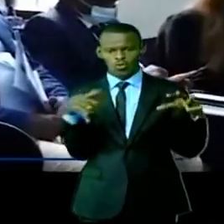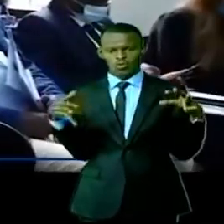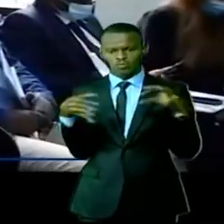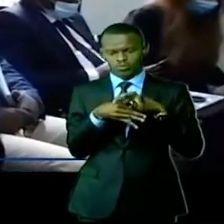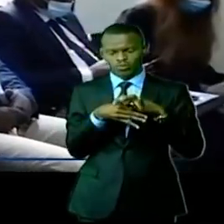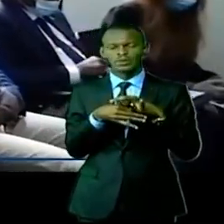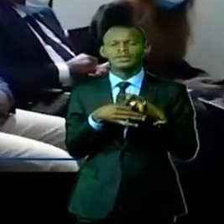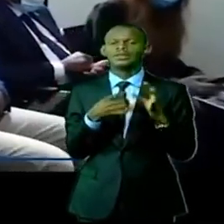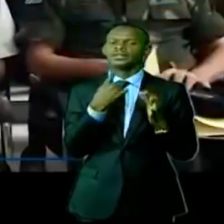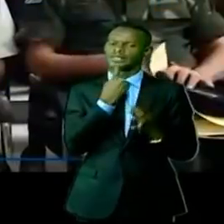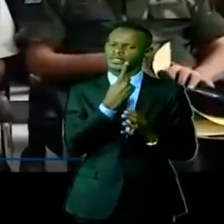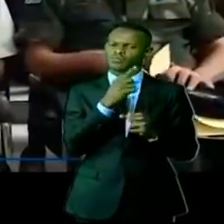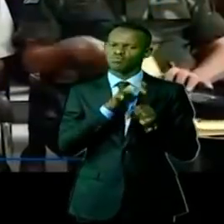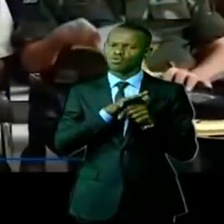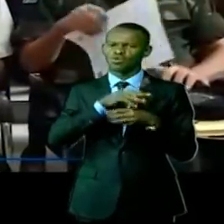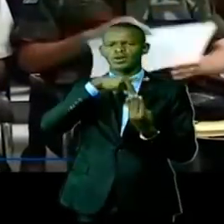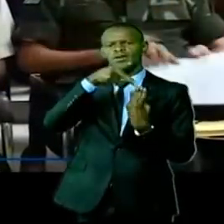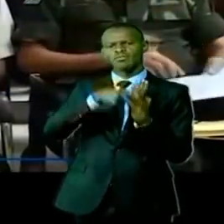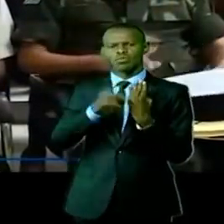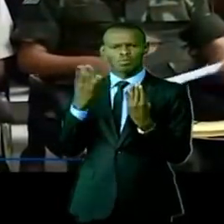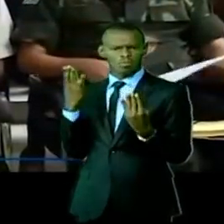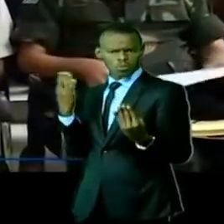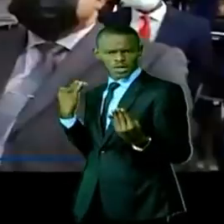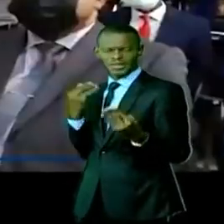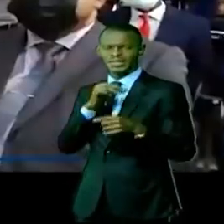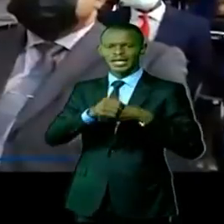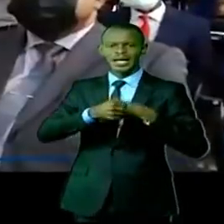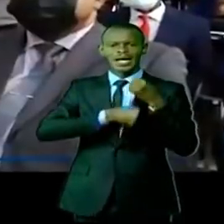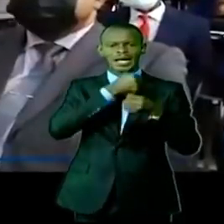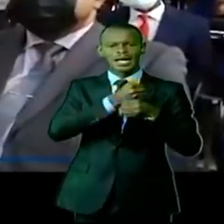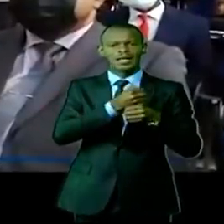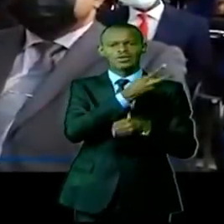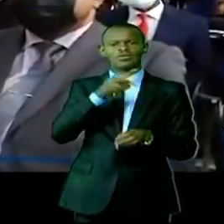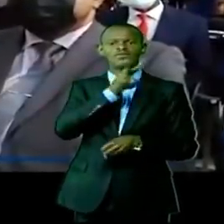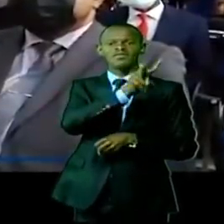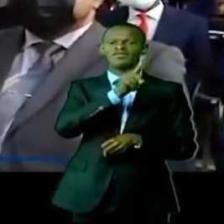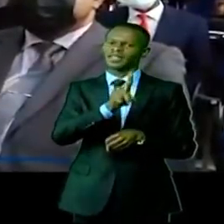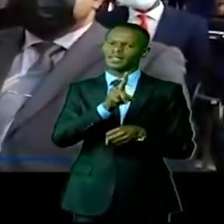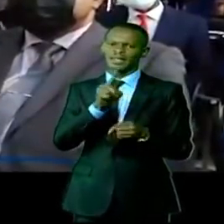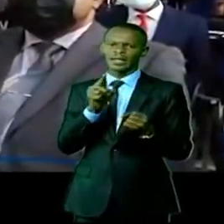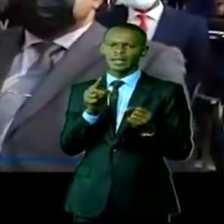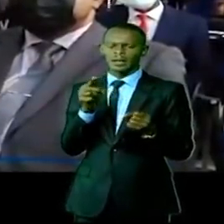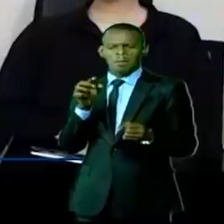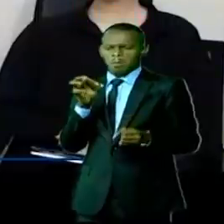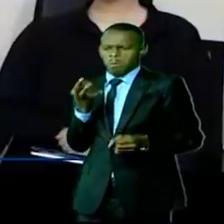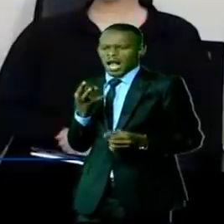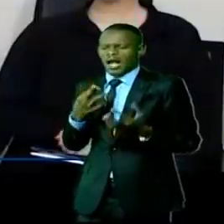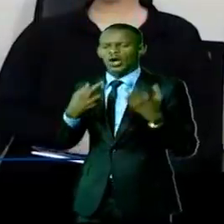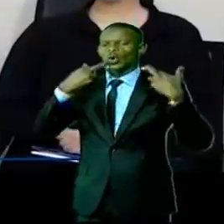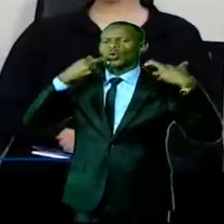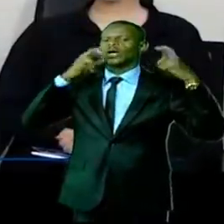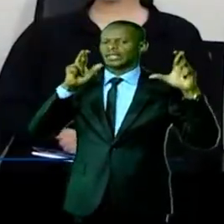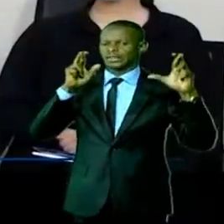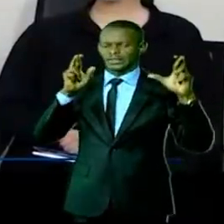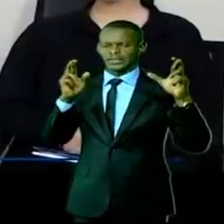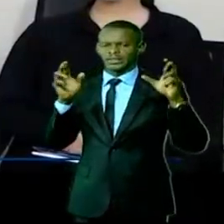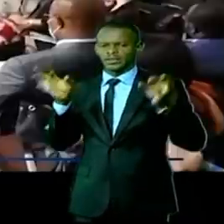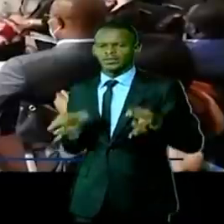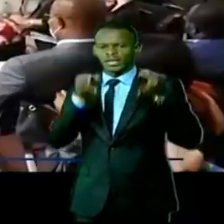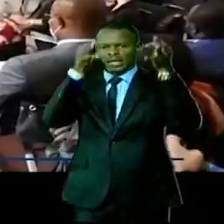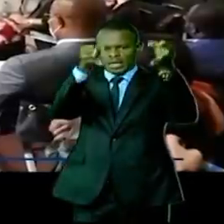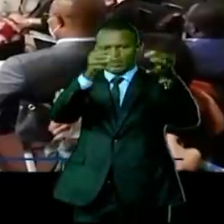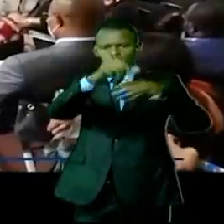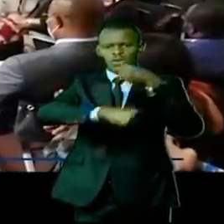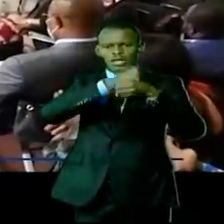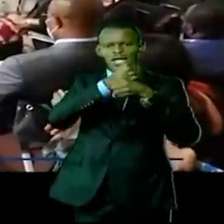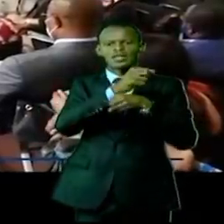s'est écoulée n'ont pas été exécutées et ont été reportées pour cette année 2022. Cela est dû à plusieurs facteurs, dont les temps nécessaires